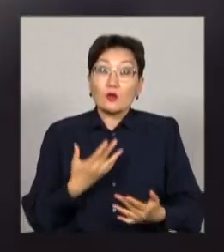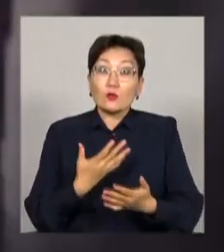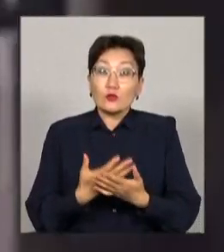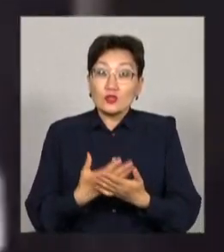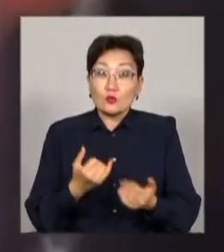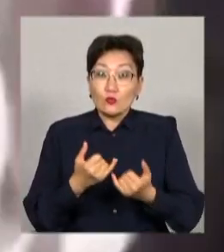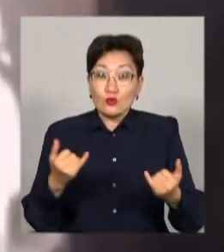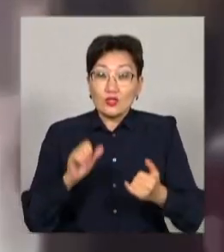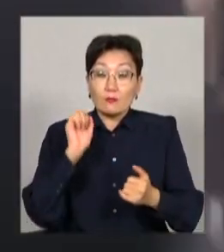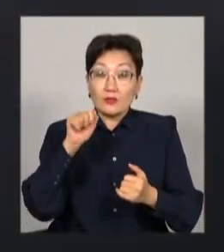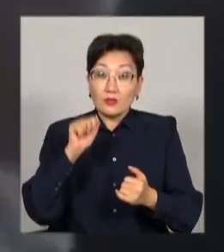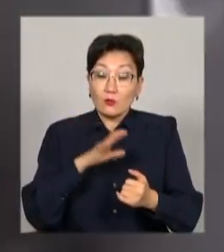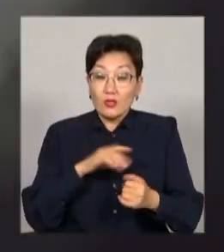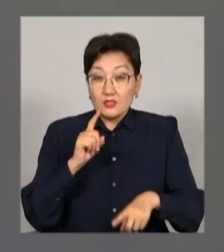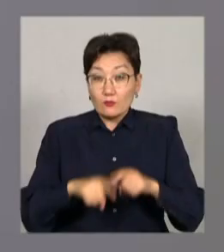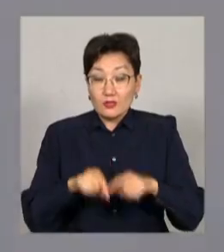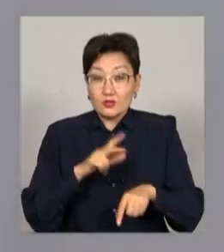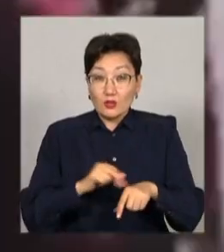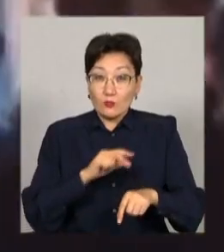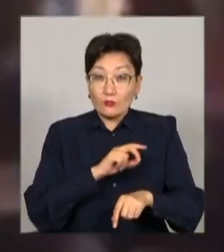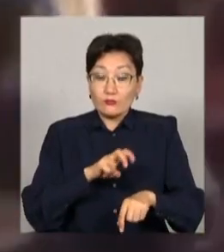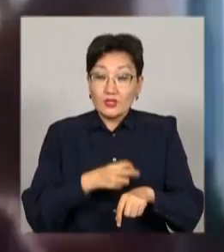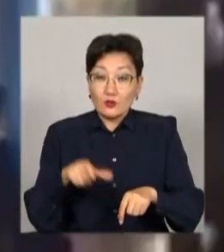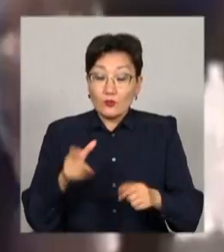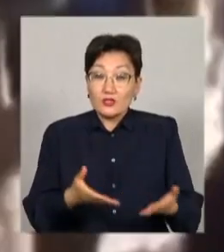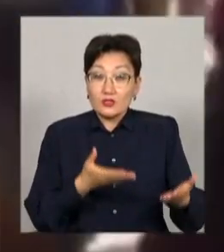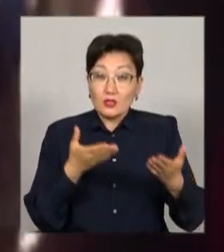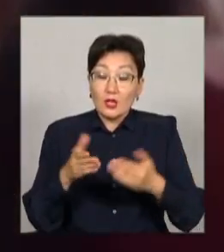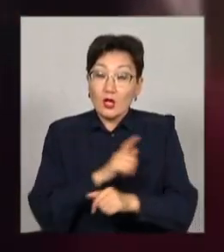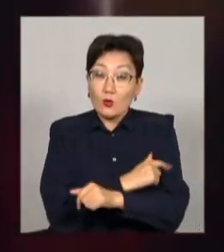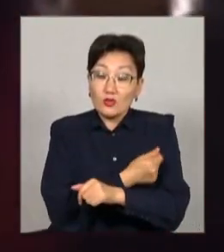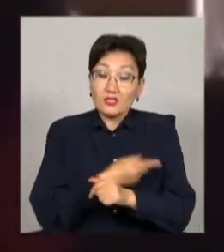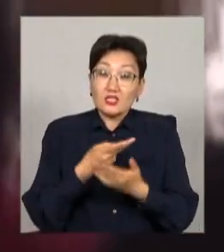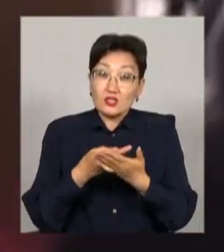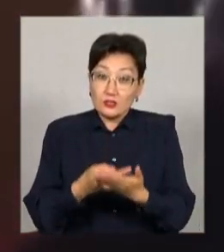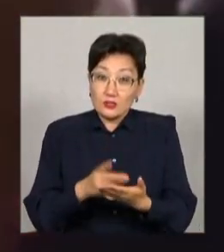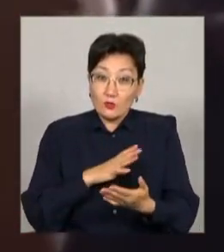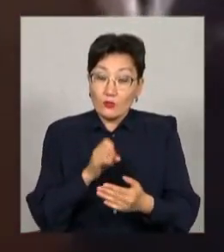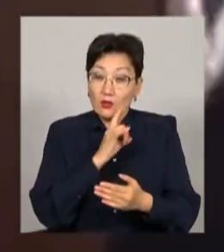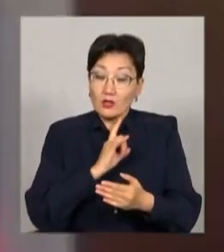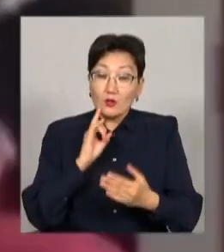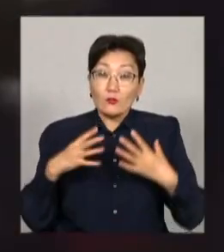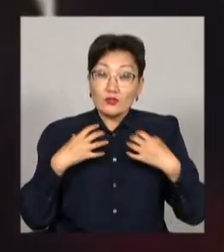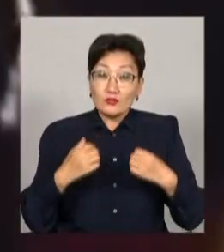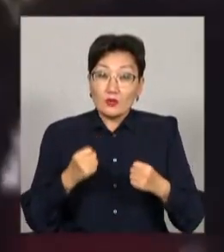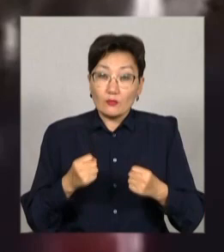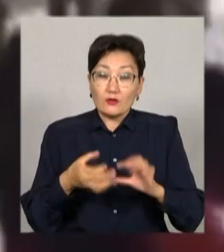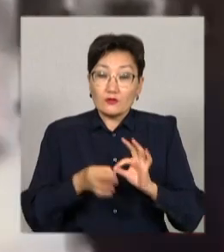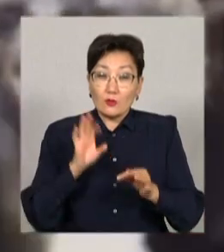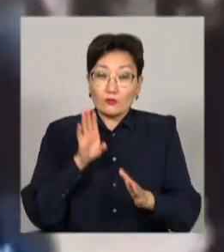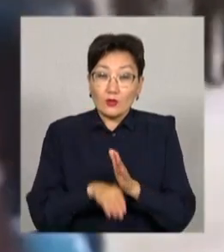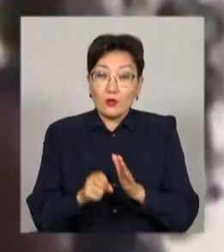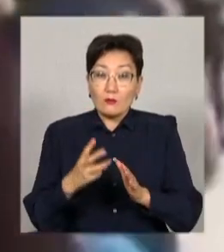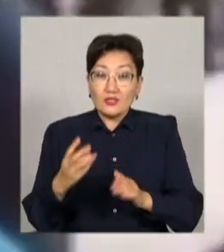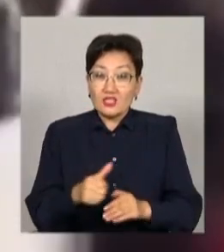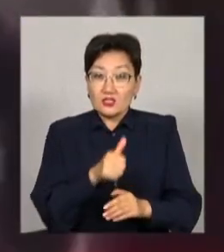дыбыс шығарған. Кейін туыстары полиция мен дәрігерлерді шақырып, оны ауруханаға жеткізіп, талайда әйелдің денсаулығы күрт нашарлап, бірнеше